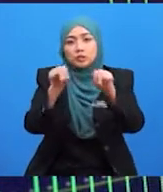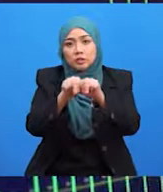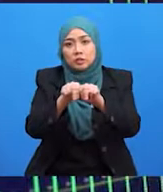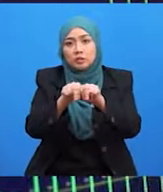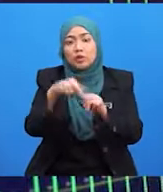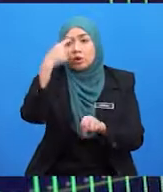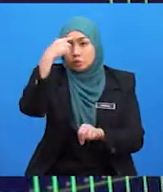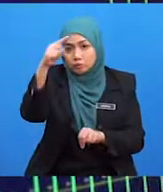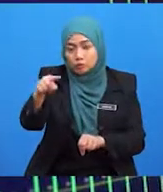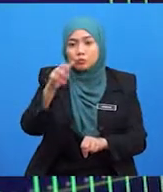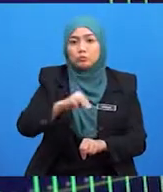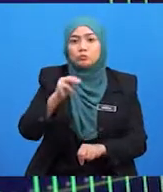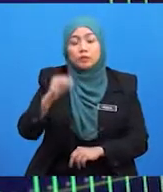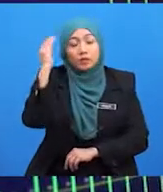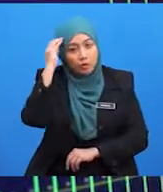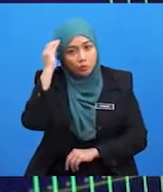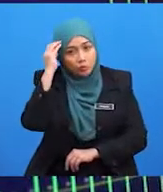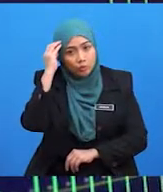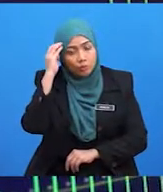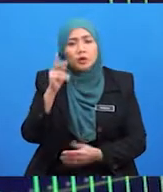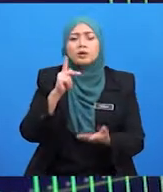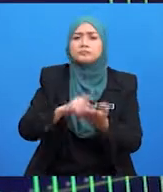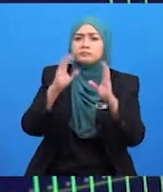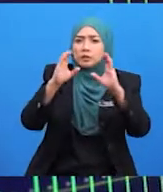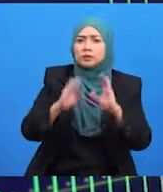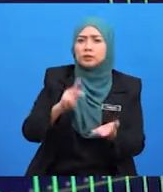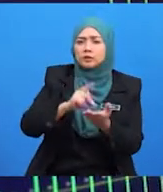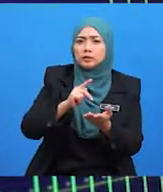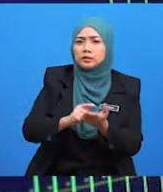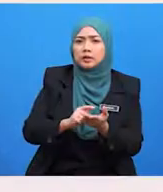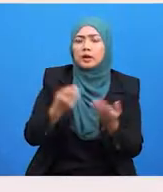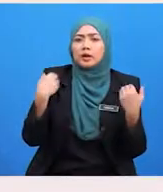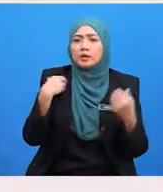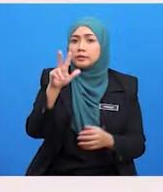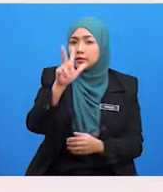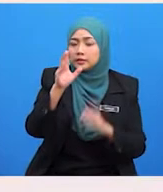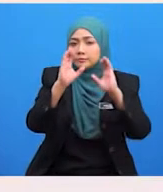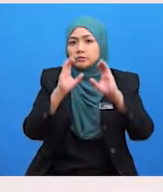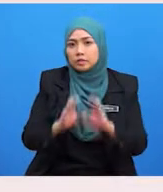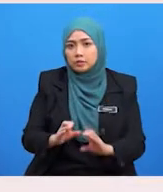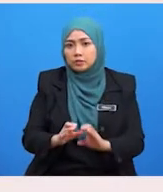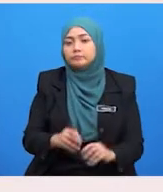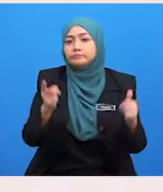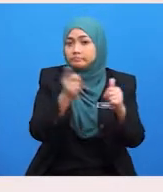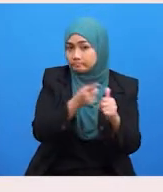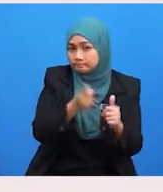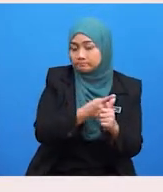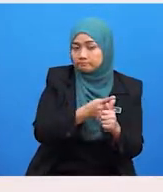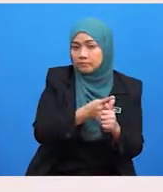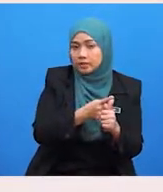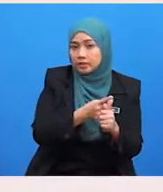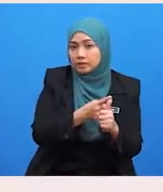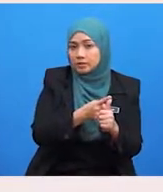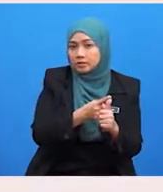pengetahuan murid-murid, kaedah pengiraan susut nilai terbahagi kepada tiga kaedah pengiraan, iaitu yang pertama